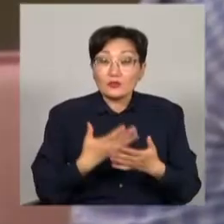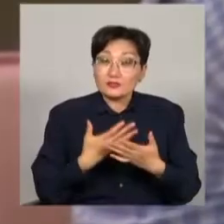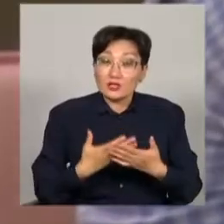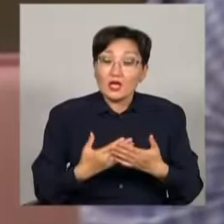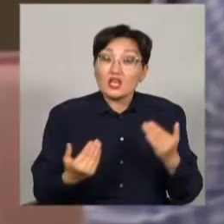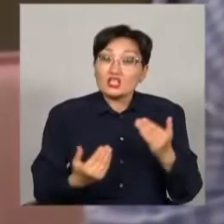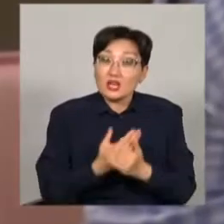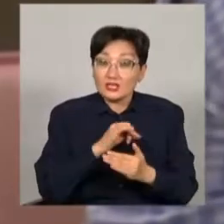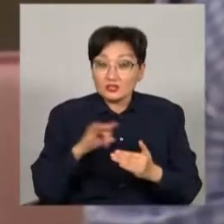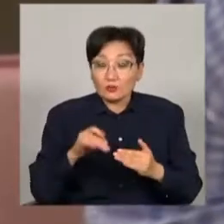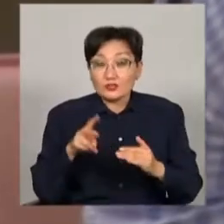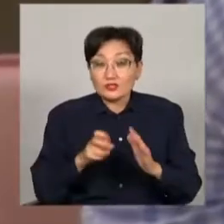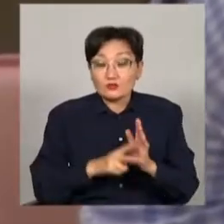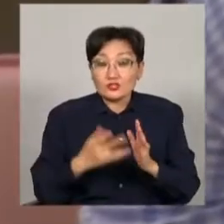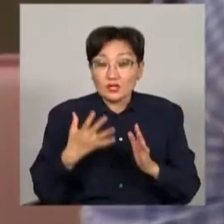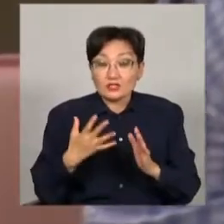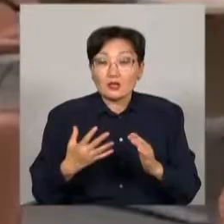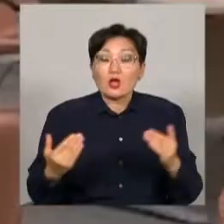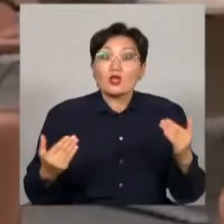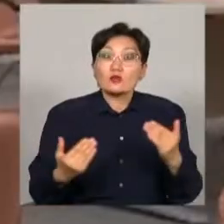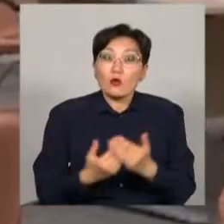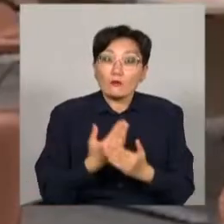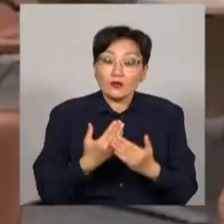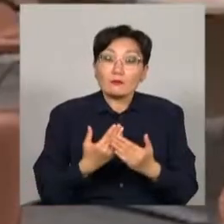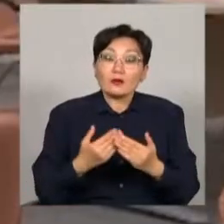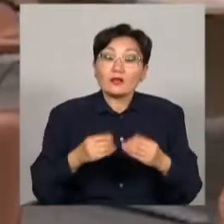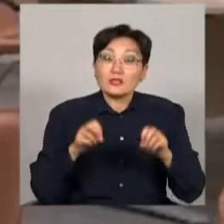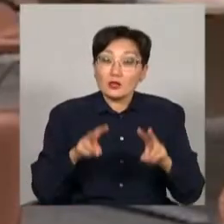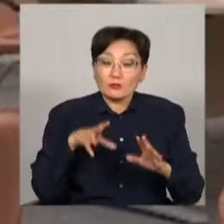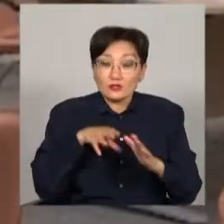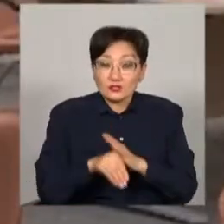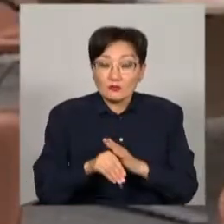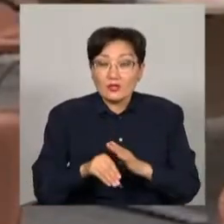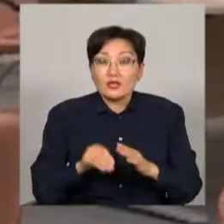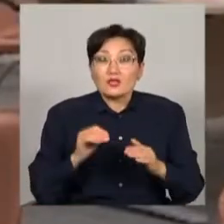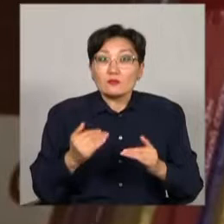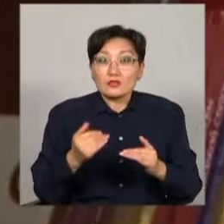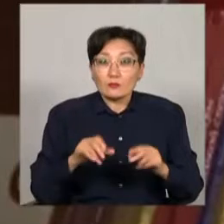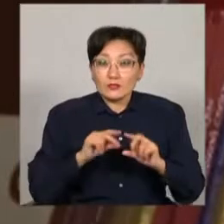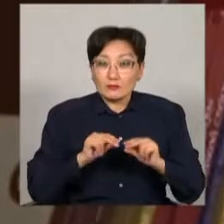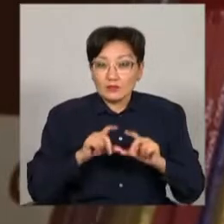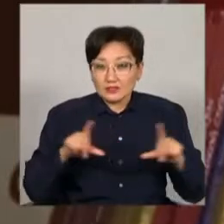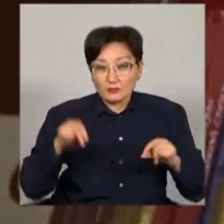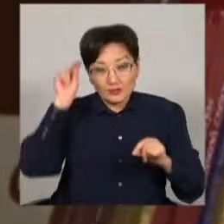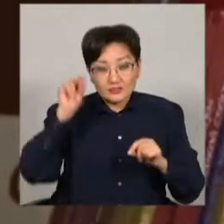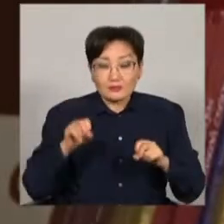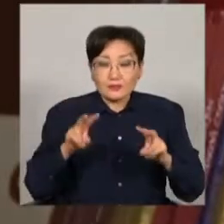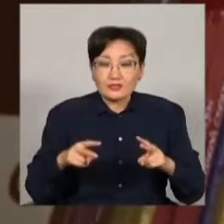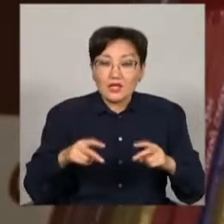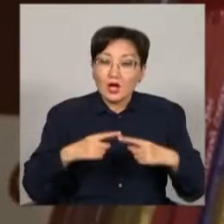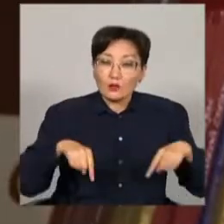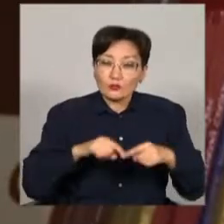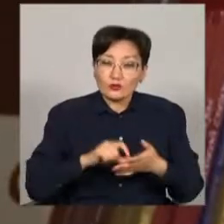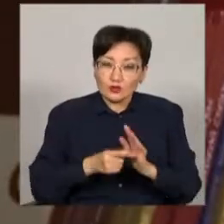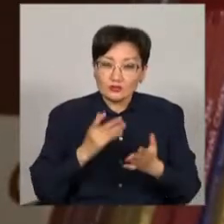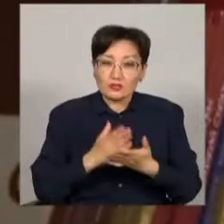жуығы жаңа және 275-і инновациялық мамандықтар. Олардың көпшілігі үшін елдің білім мекемелерінде тіпті арнайы аудиториялар